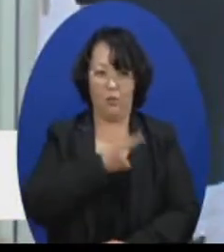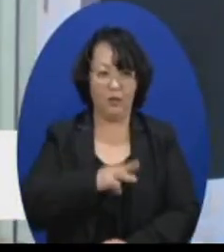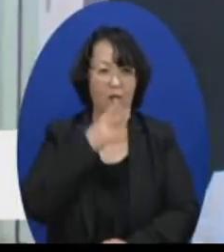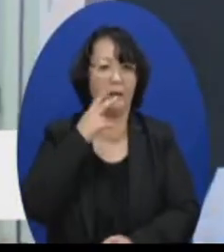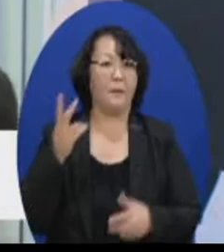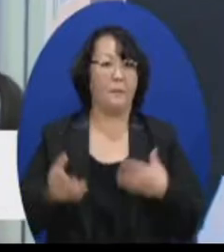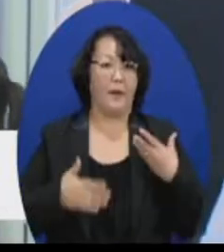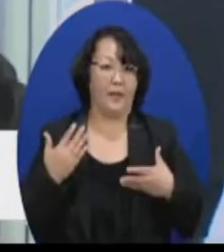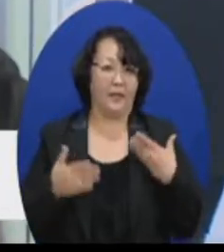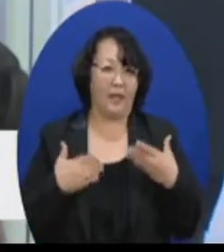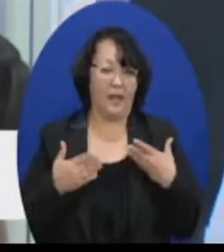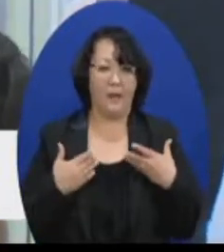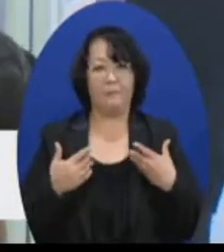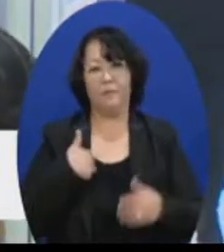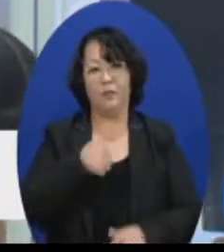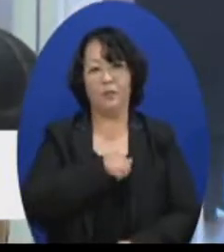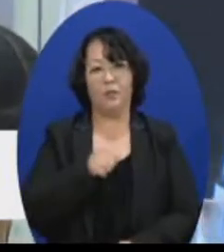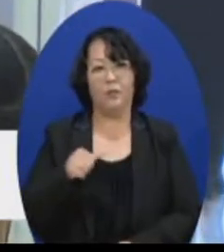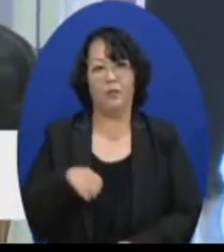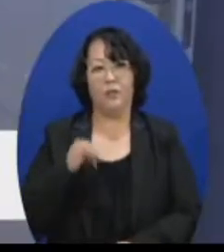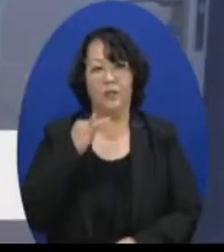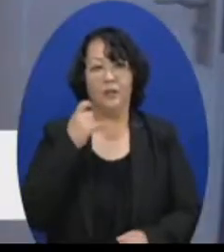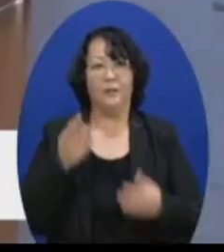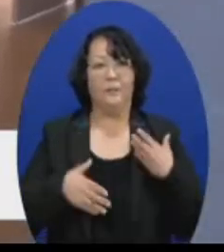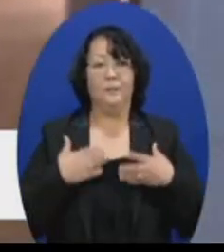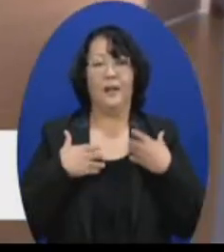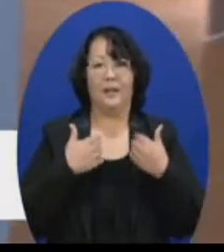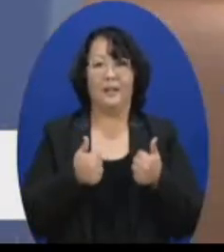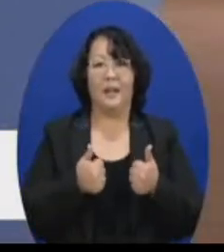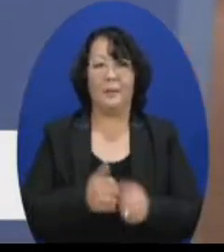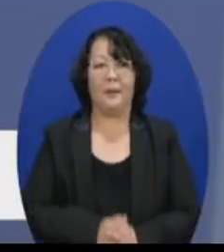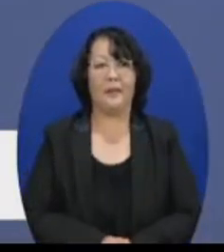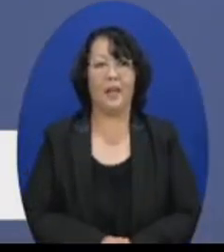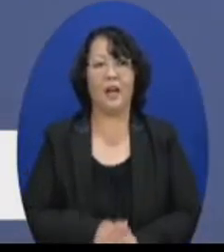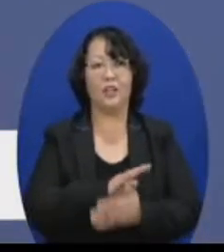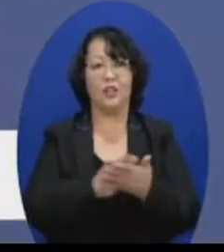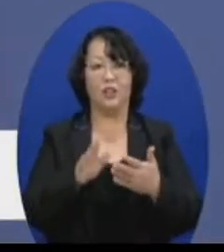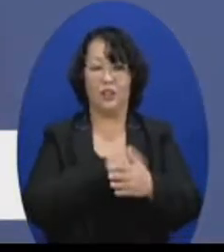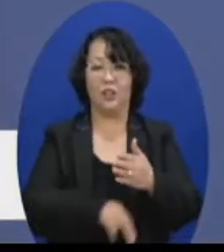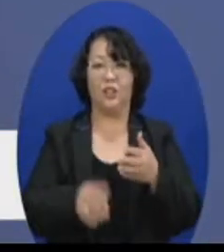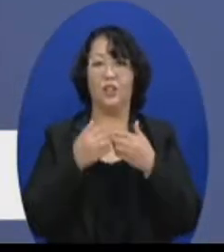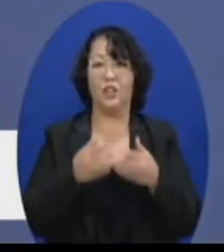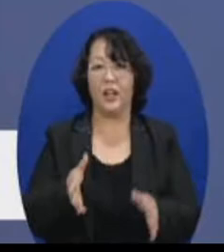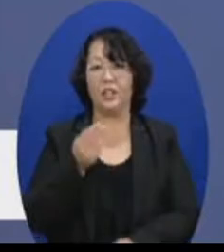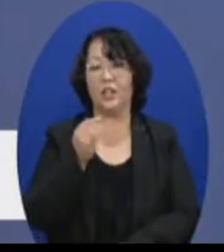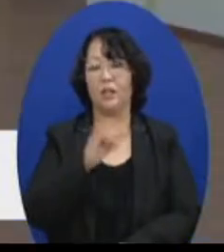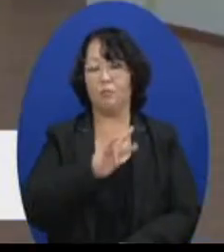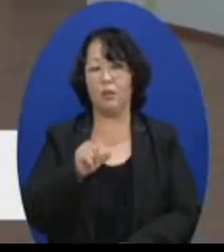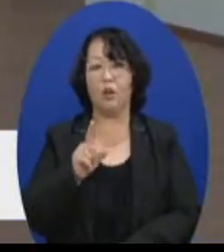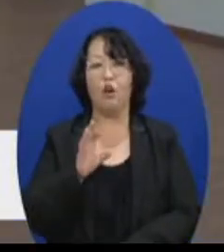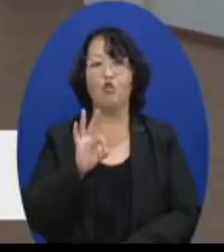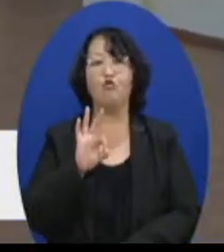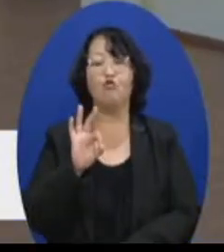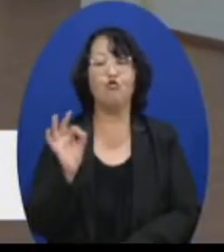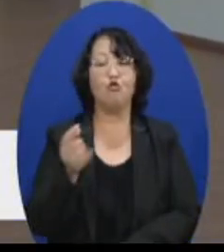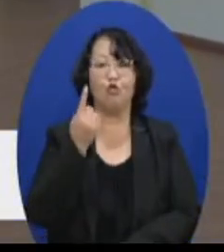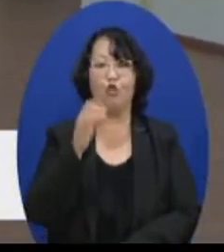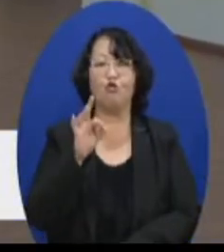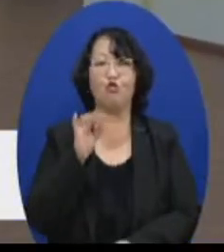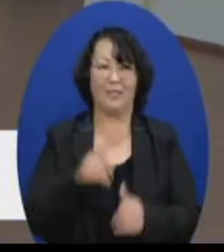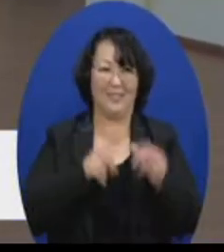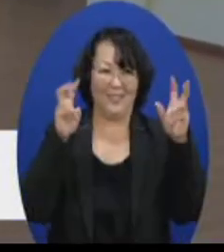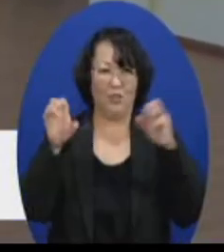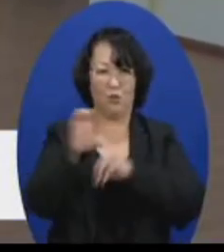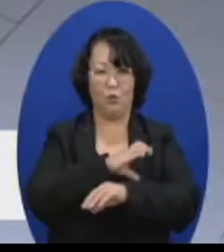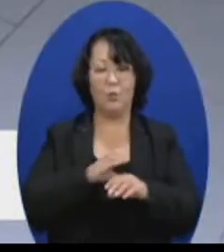бас баярлж байгаа баг. Ингээд би өөрөө бүр тойлын их баяртай байна. Шин цэцэрлэгтэй болсноор Чандгун өндөр сумын хүүхэд ахчууд эрүүл ая